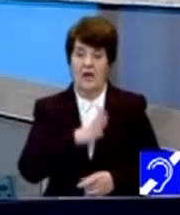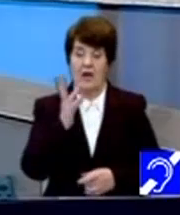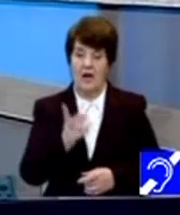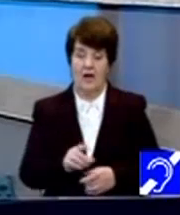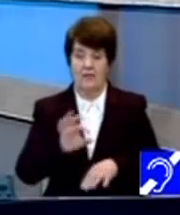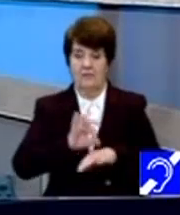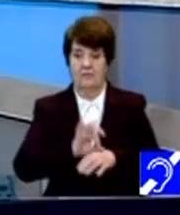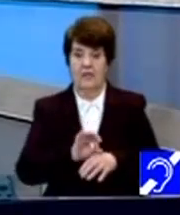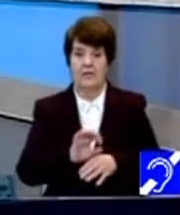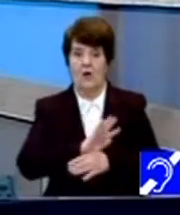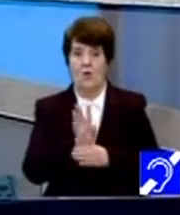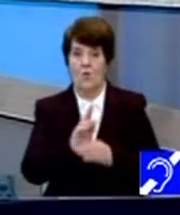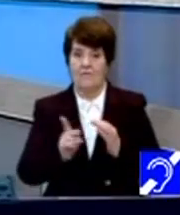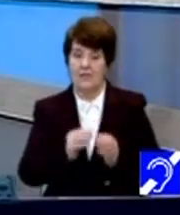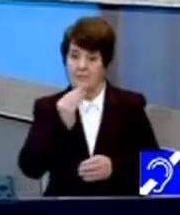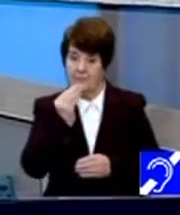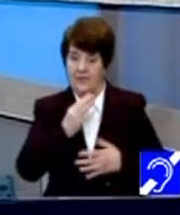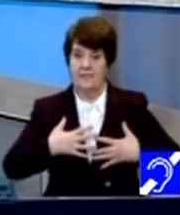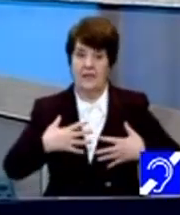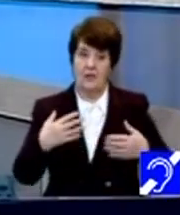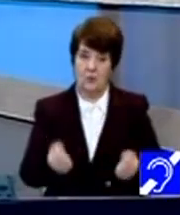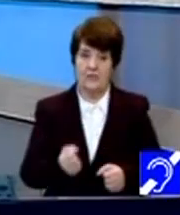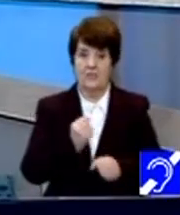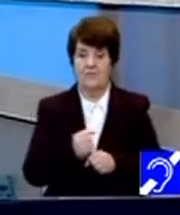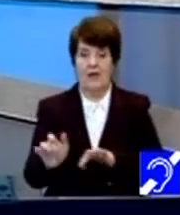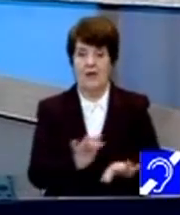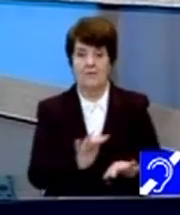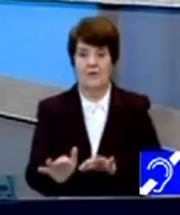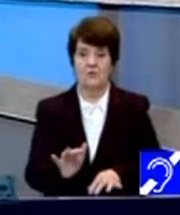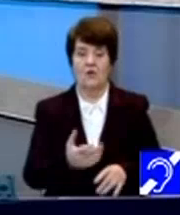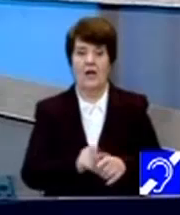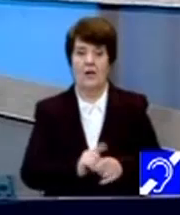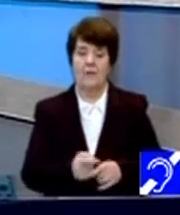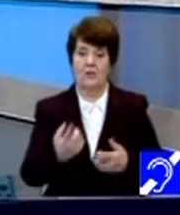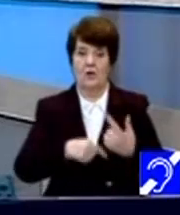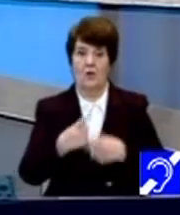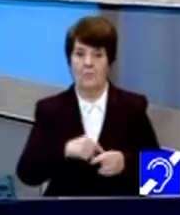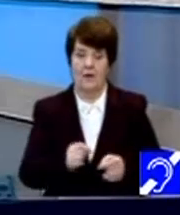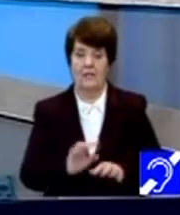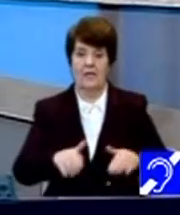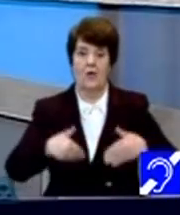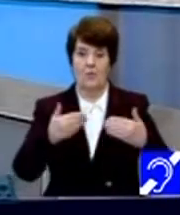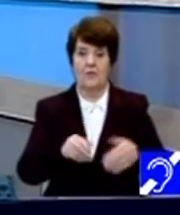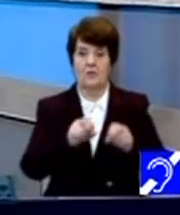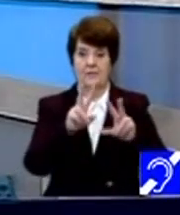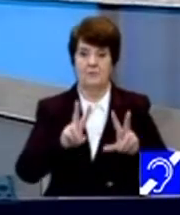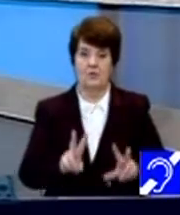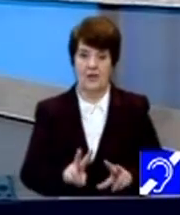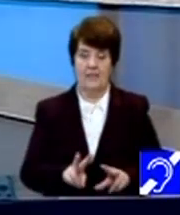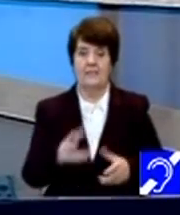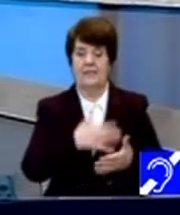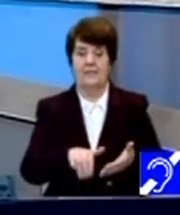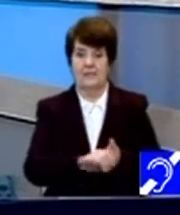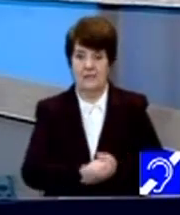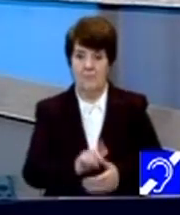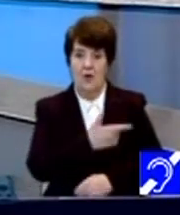Cei care au suferit de COVID-19 trebuie să consume alimente sănătoase și să facă mișcare fizică pentru a se recupera. Sunt recomandările